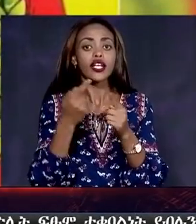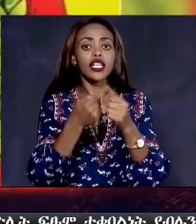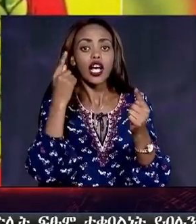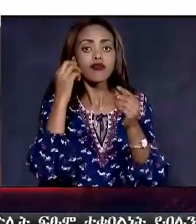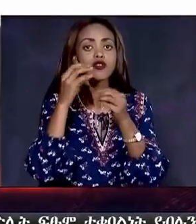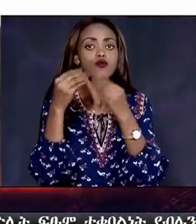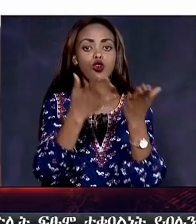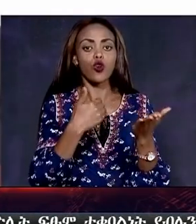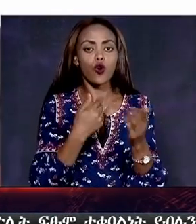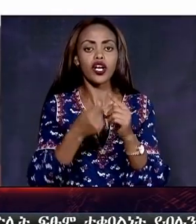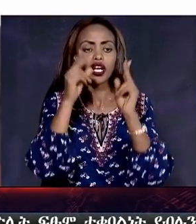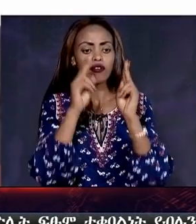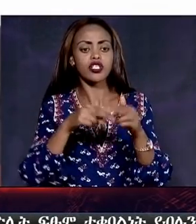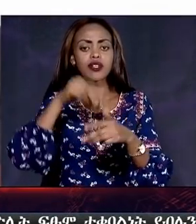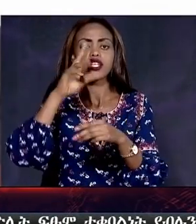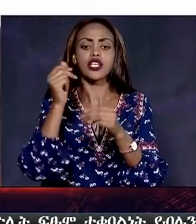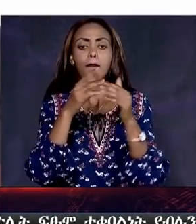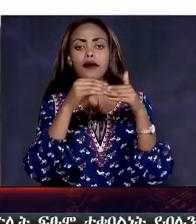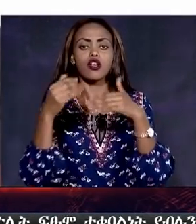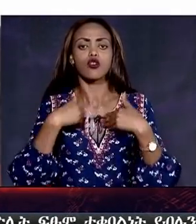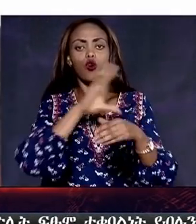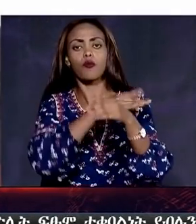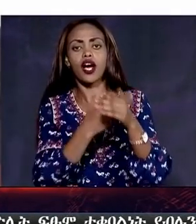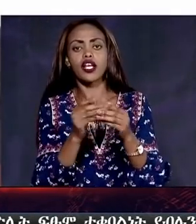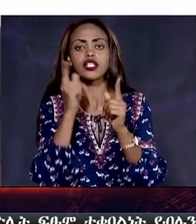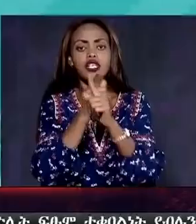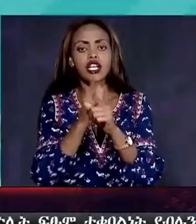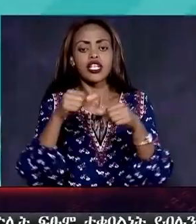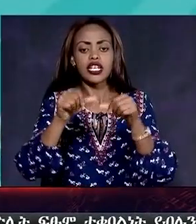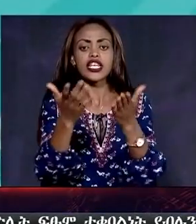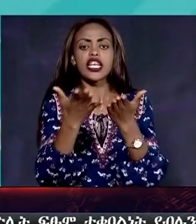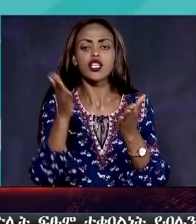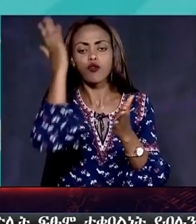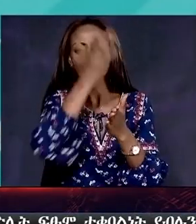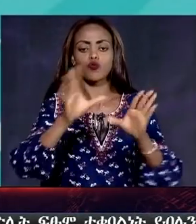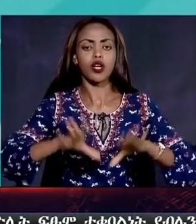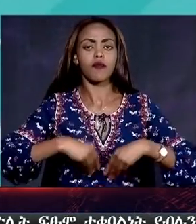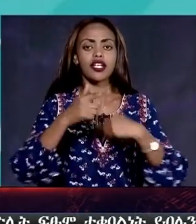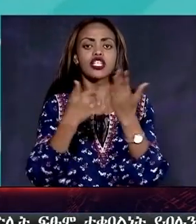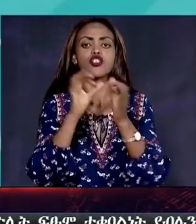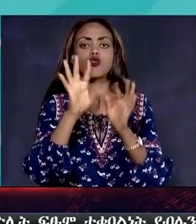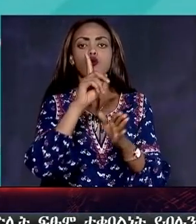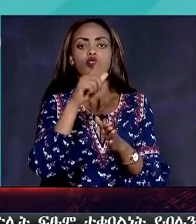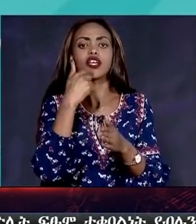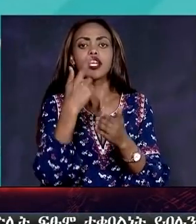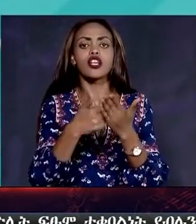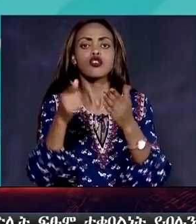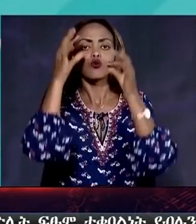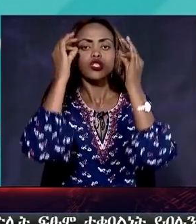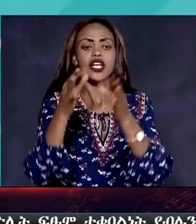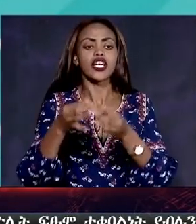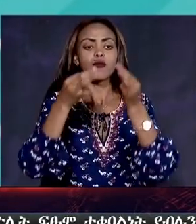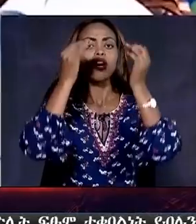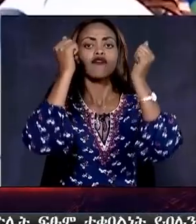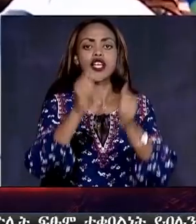ክብሪ ዝብገስ ከም ዝኾነን ኣብ መሪሕነት ዘሎ ሓይሊ ስልጣን ብዘይ ኣግባብ ናይ ምቕፃል ዘለዎ ድሌት ብፍጹም ተቐባልነት ስለ ዘይብሉ ኢና ነዚ ውሳነ እዚ